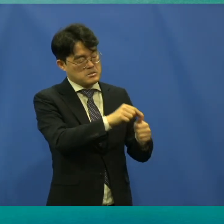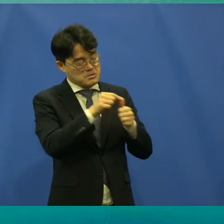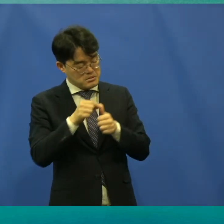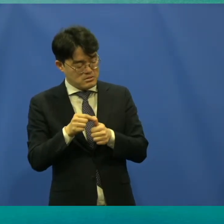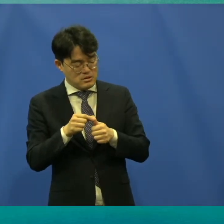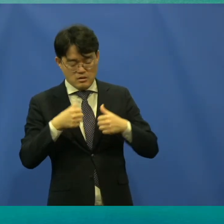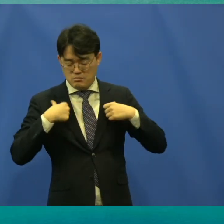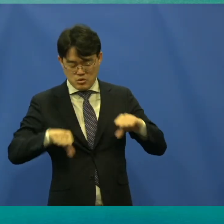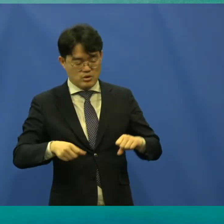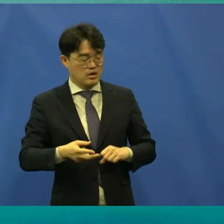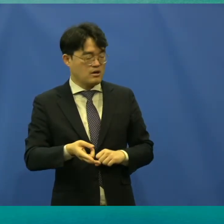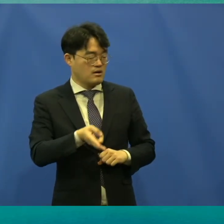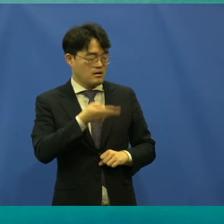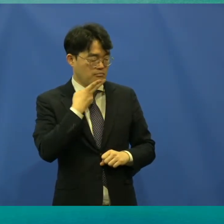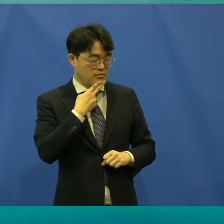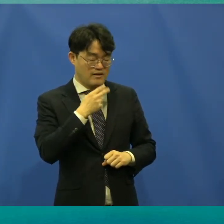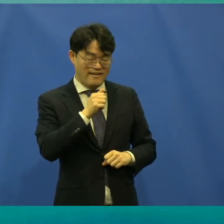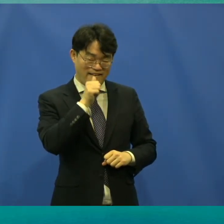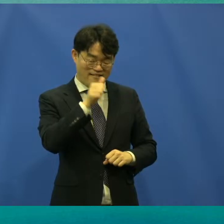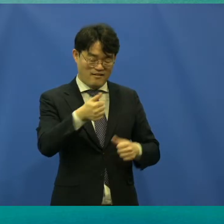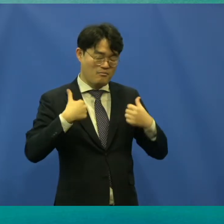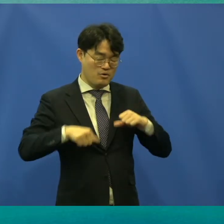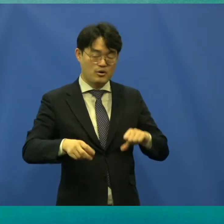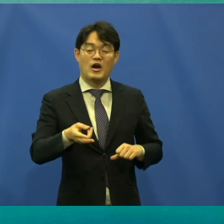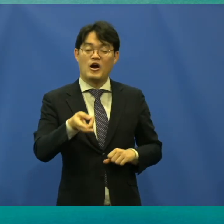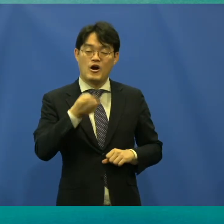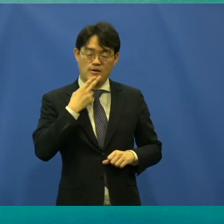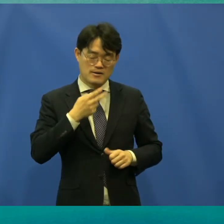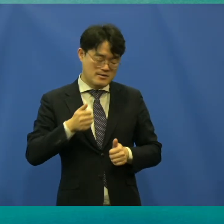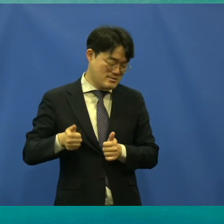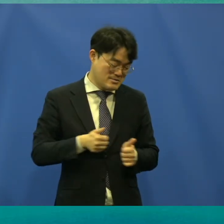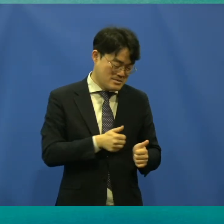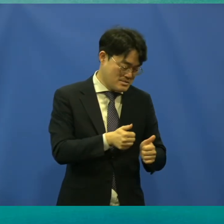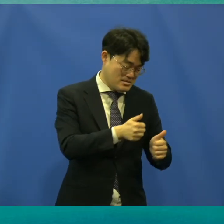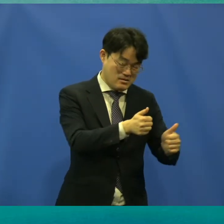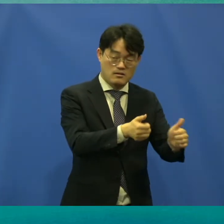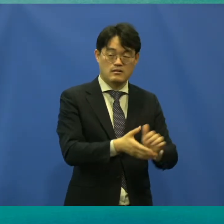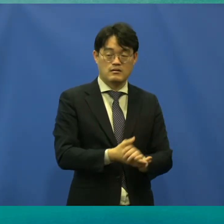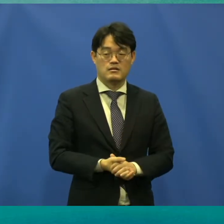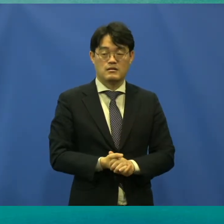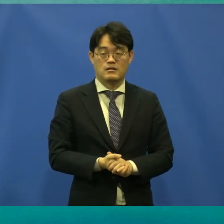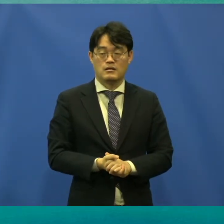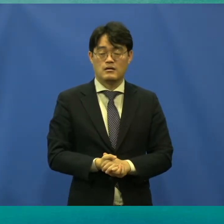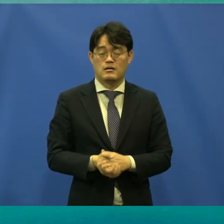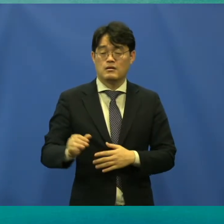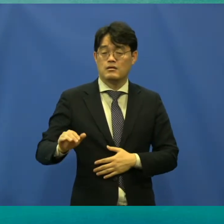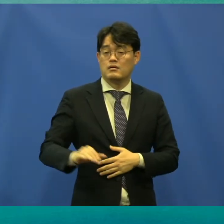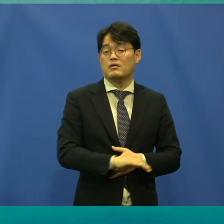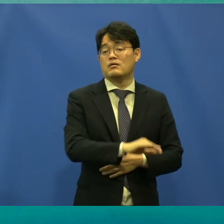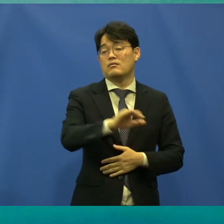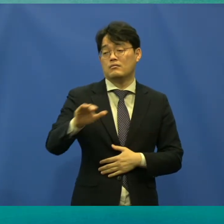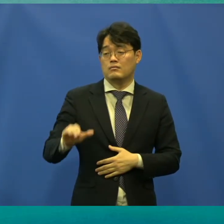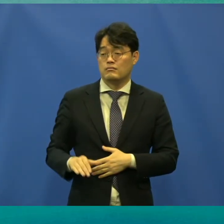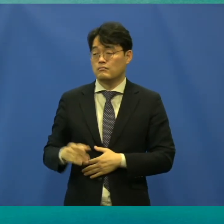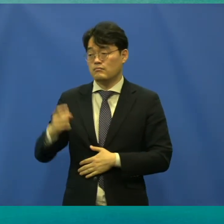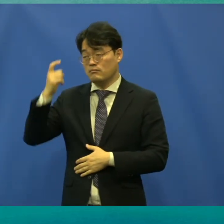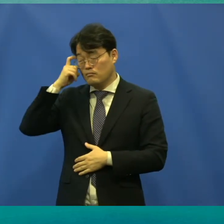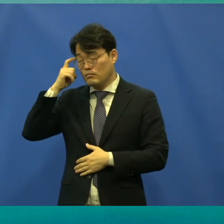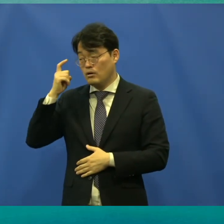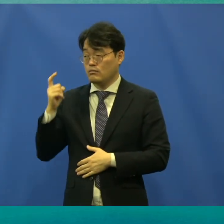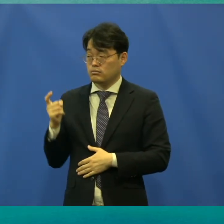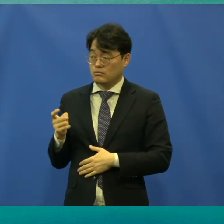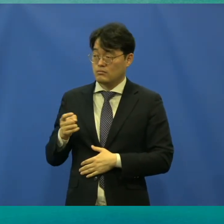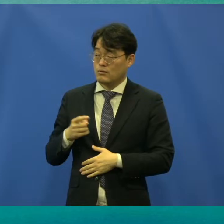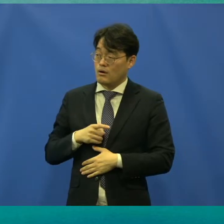포기하지 아니하시는, 우리가 보기에는 말도 안 되는 것 같은데 하나님은 그래도 데리고